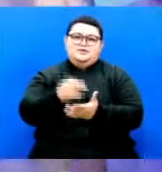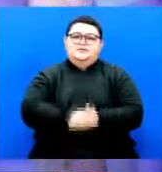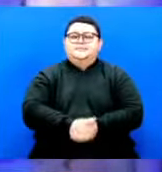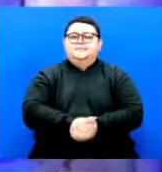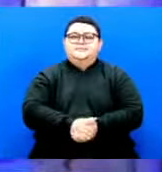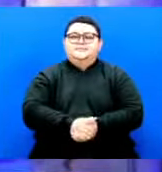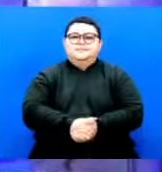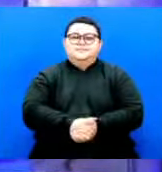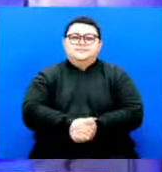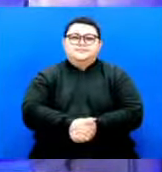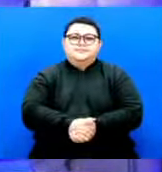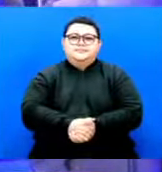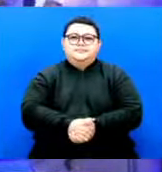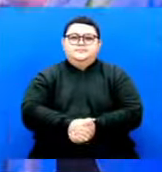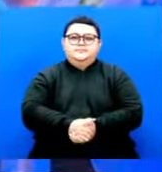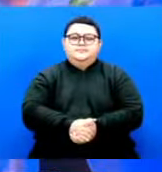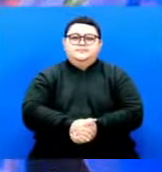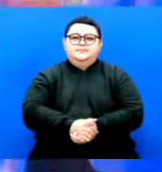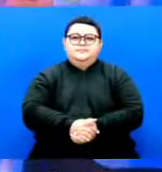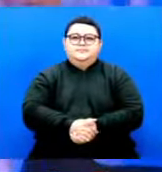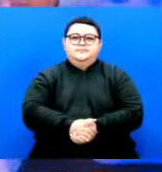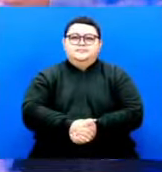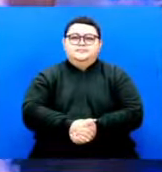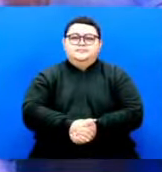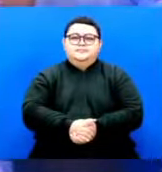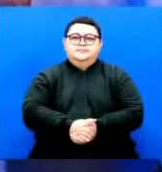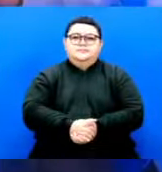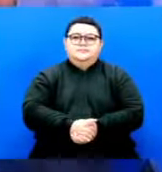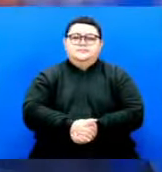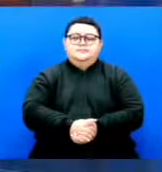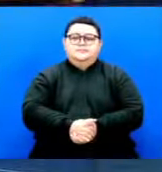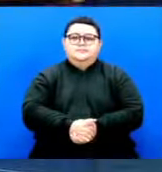Sumatera Utara, Tim TV One mengabarkan.